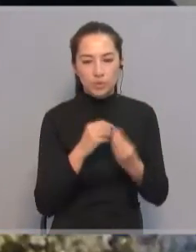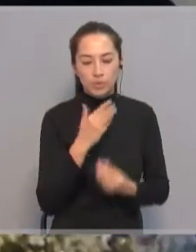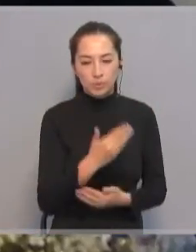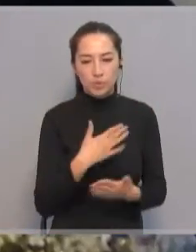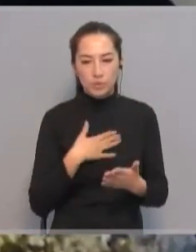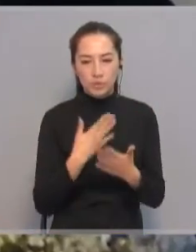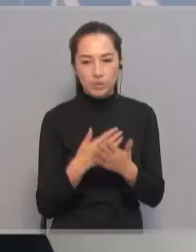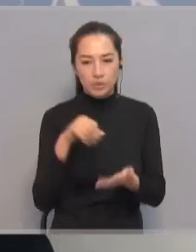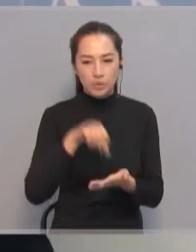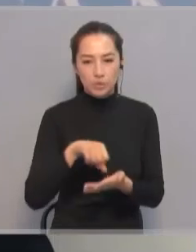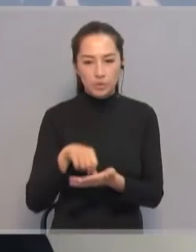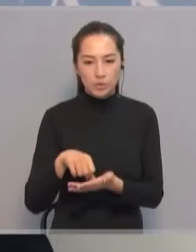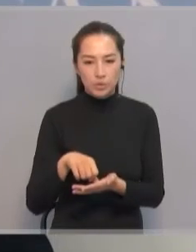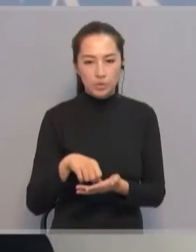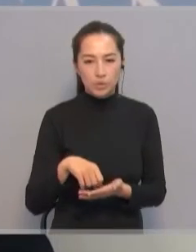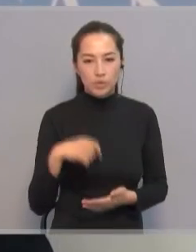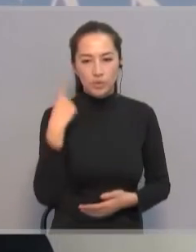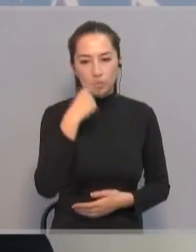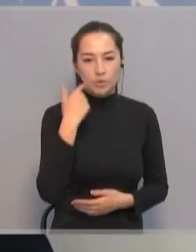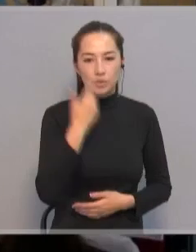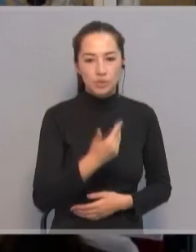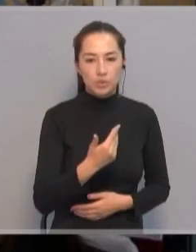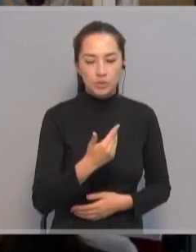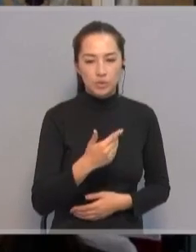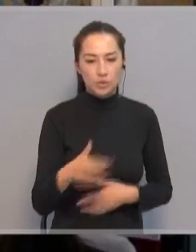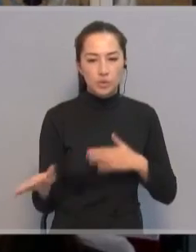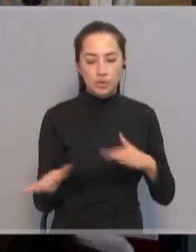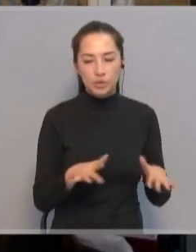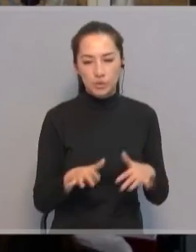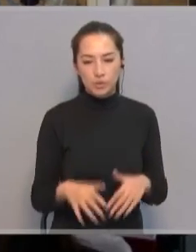активность в общественной жизни и их лицо, отметили ответственные специалисты.